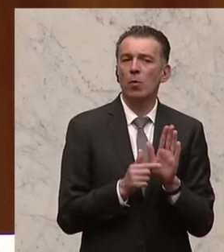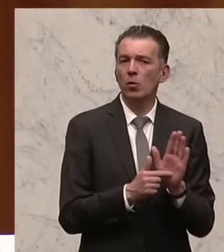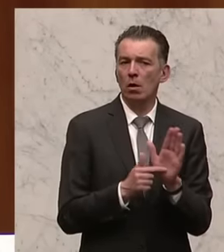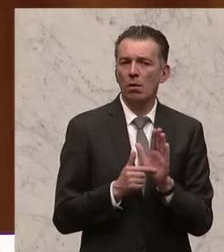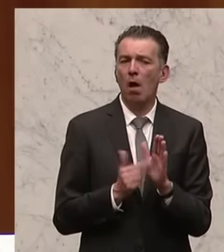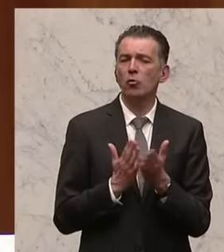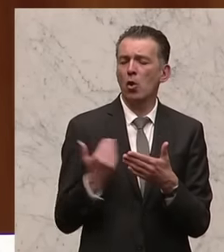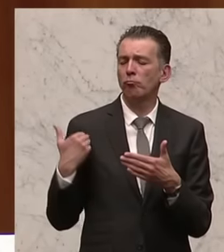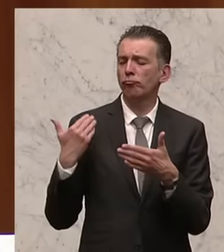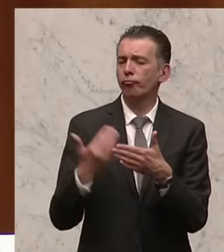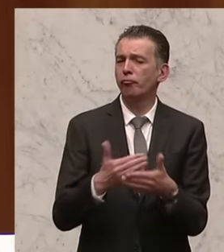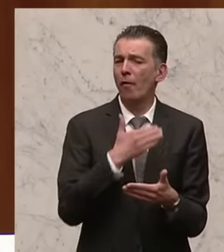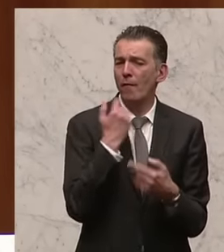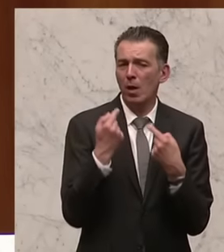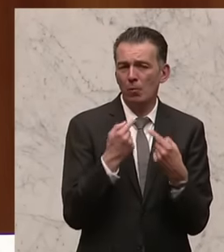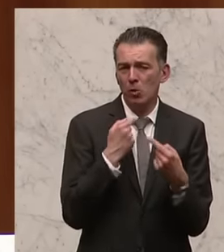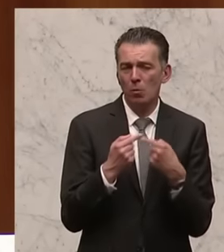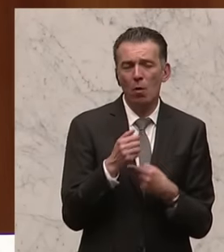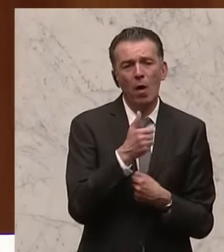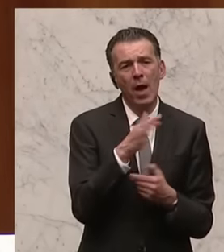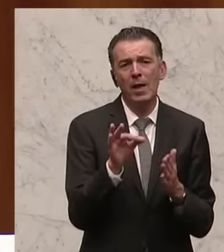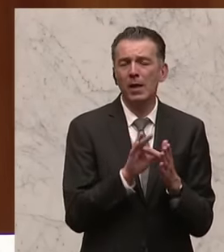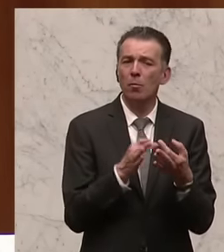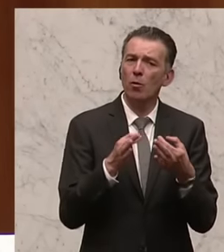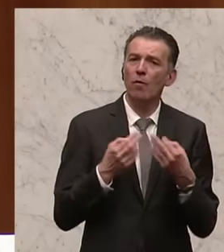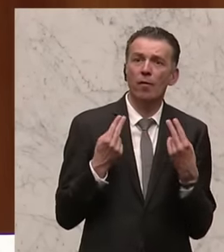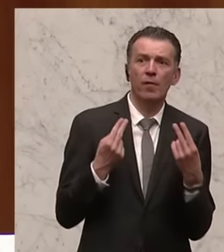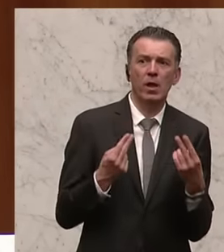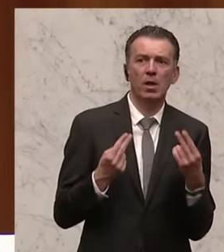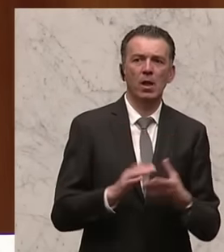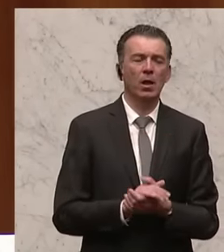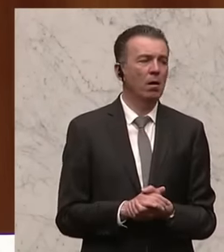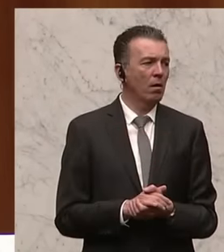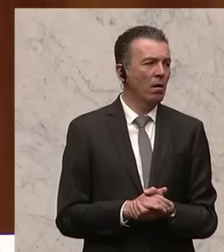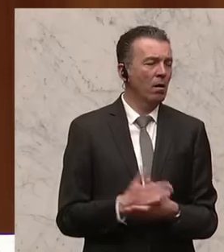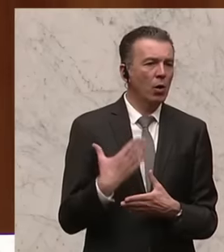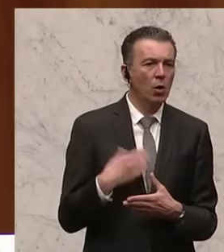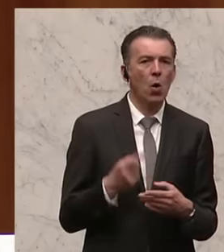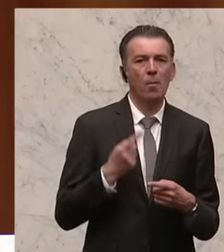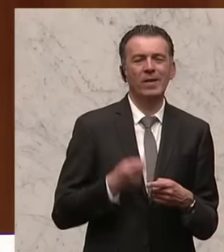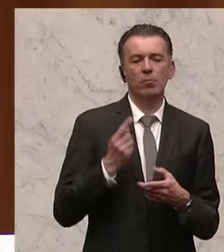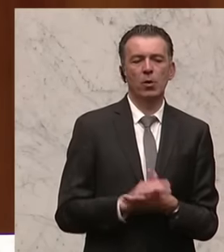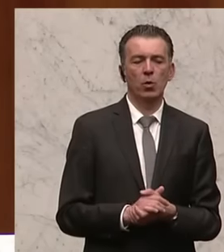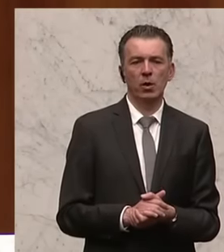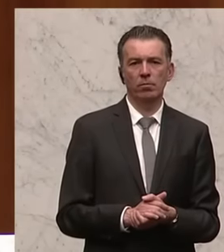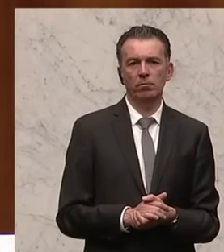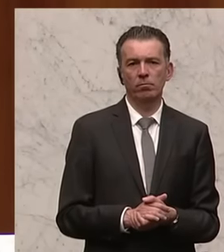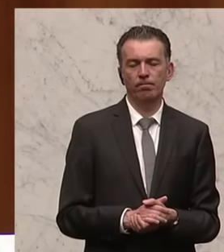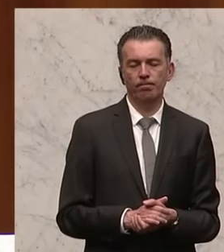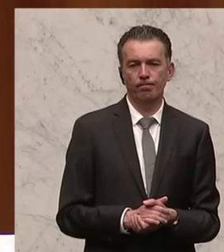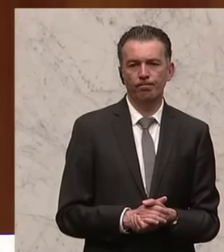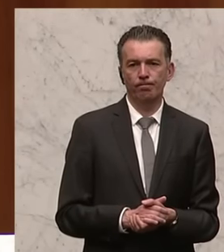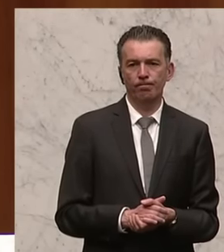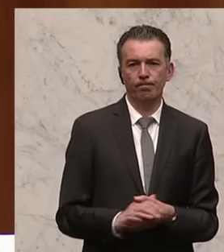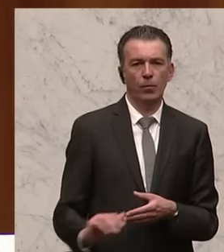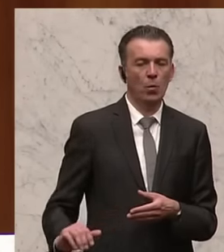viel dazu gesagt worden, aber es gibt einige Punkte, die mir sehr wesentlich erscheinen und die ich hier nochmals betonen möchte. Zum einen,